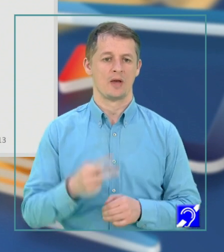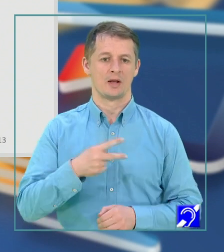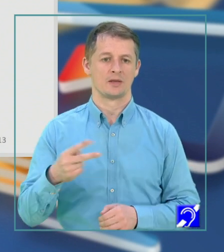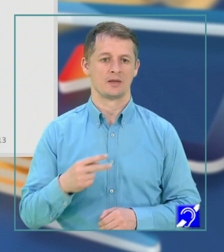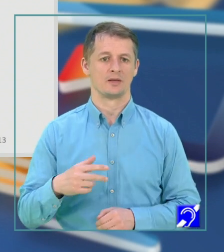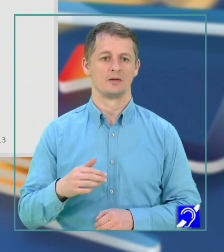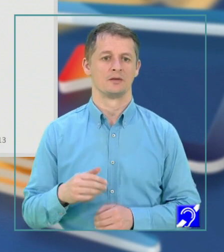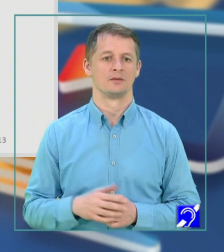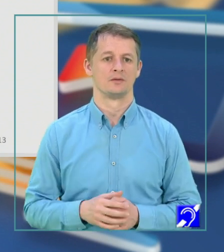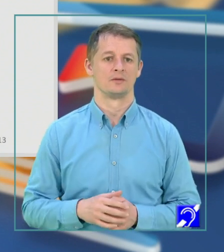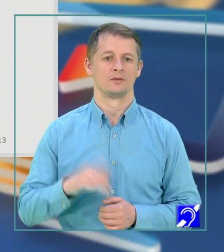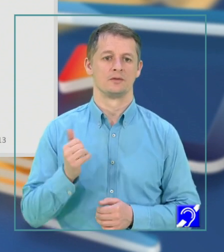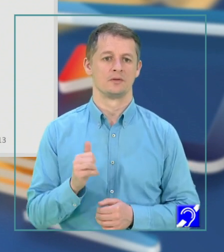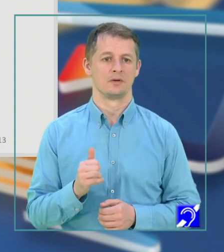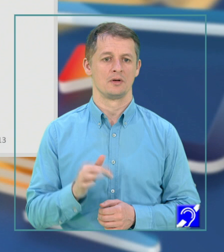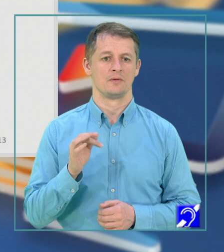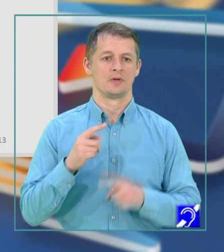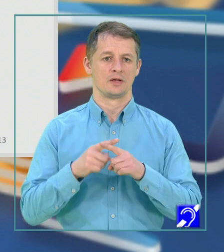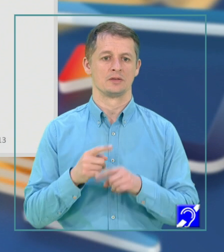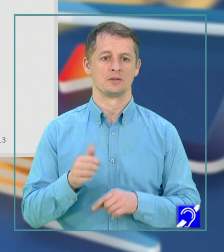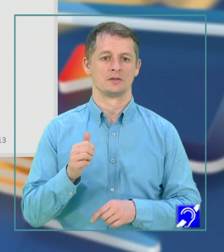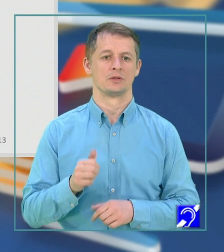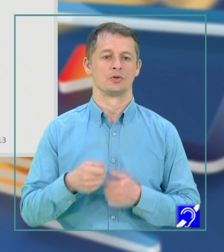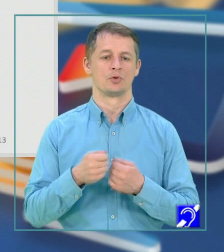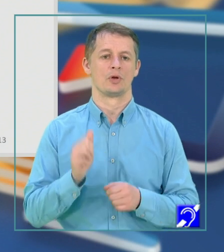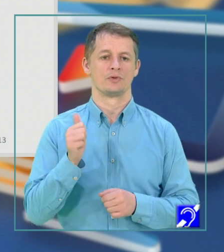obținem f de x totul la 11 egal cu f de 0.